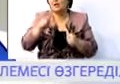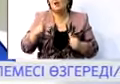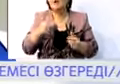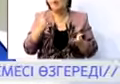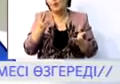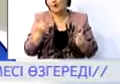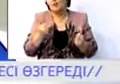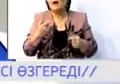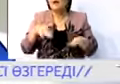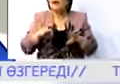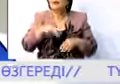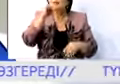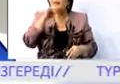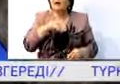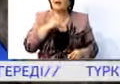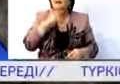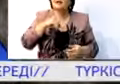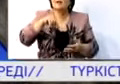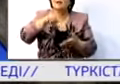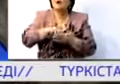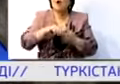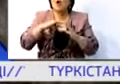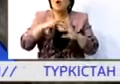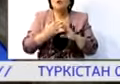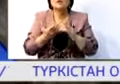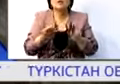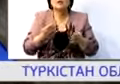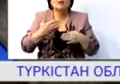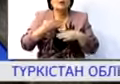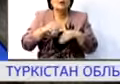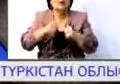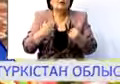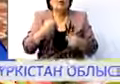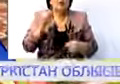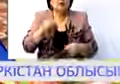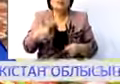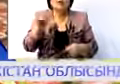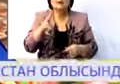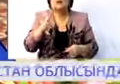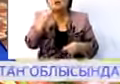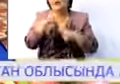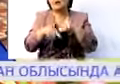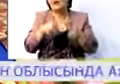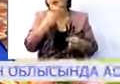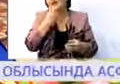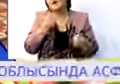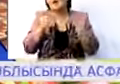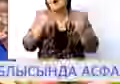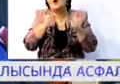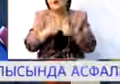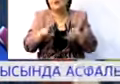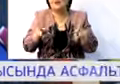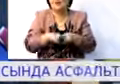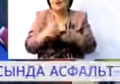рас. Алайда қазақтың діңгегі ауылда неке бұзу тым сирек. Неге десеңіз, мұнда дін мен дәстүр әдемі үйлесім тауып отырған жайы